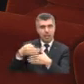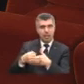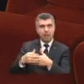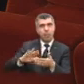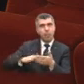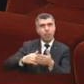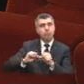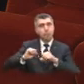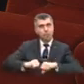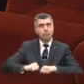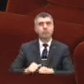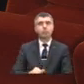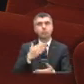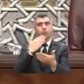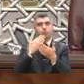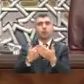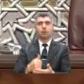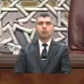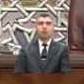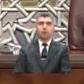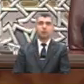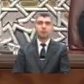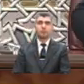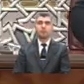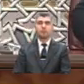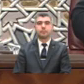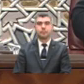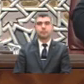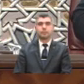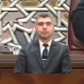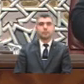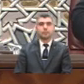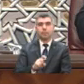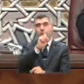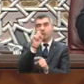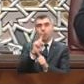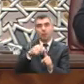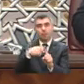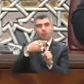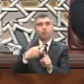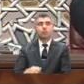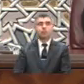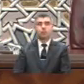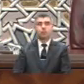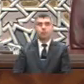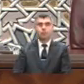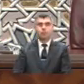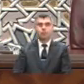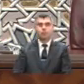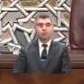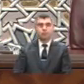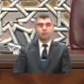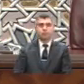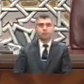نكونوا قد حسمنا هذا الموضوع هذا. شكرا. شكرا سيد الوزير. الان تعقيب للسيد النائب.